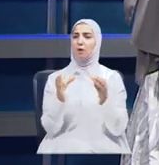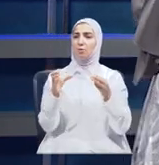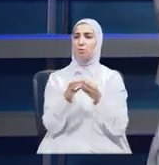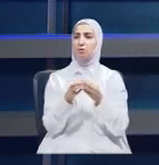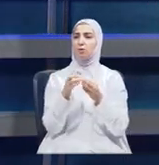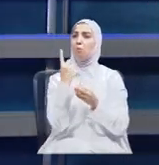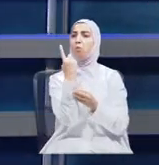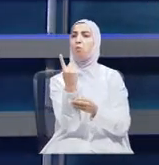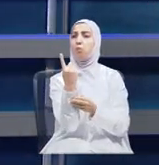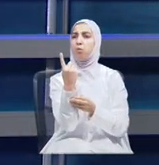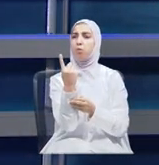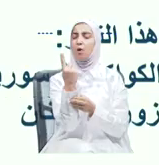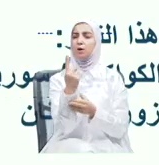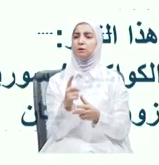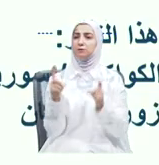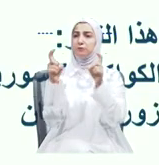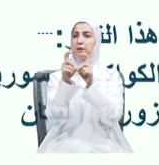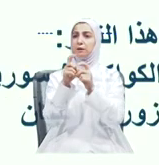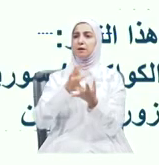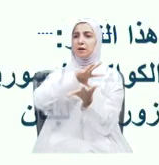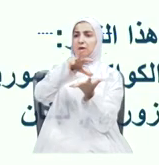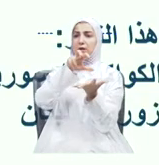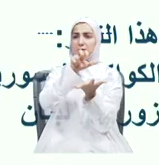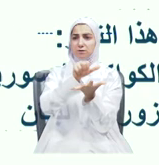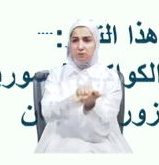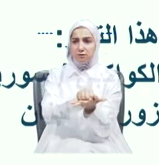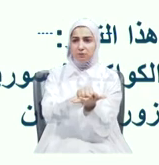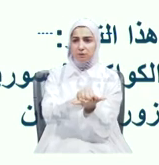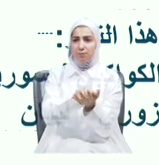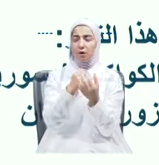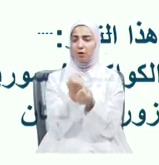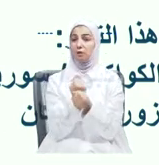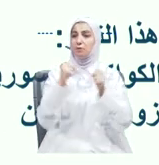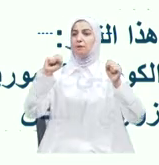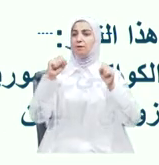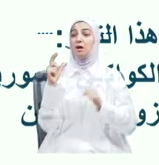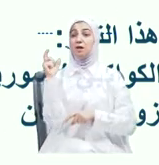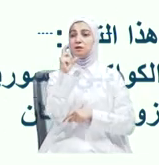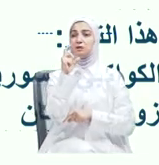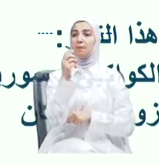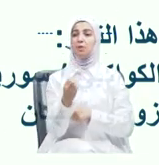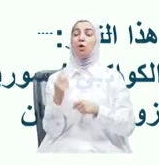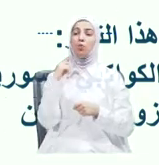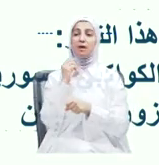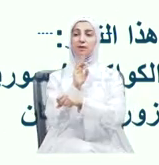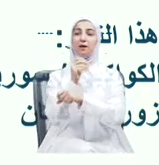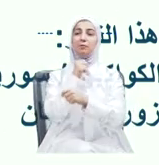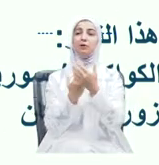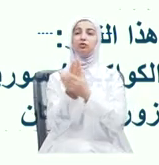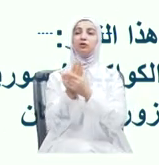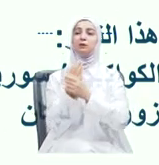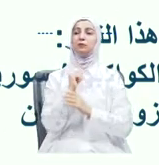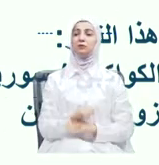أجل التصدي للاستعمار وقيام نهضة صحيحة تعتمد على الدين الإسلامي والعلم